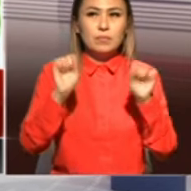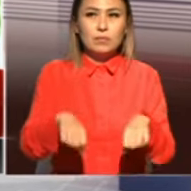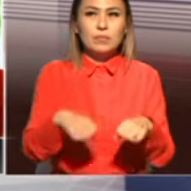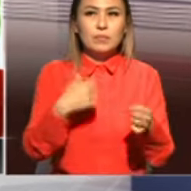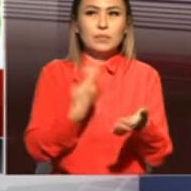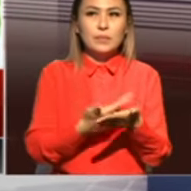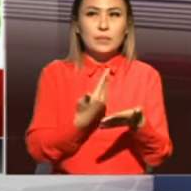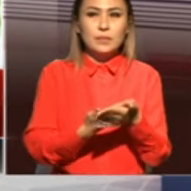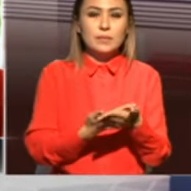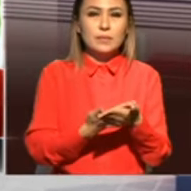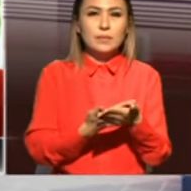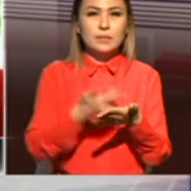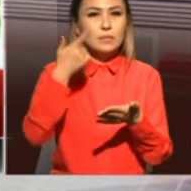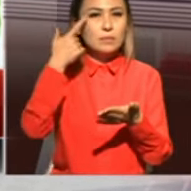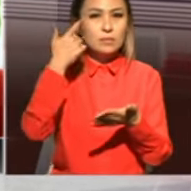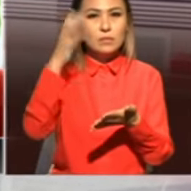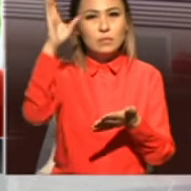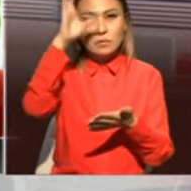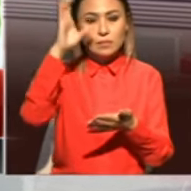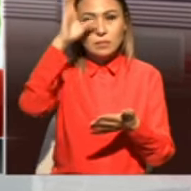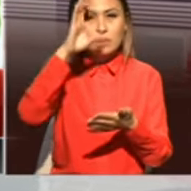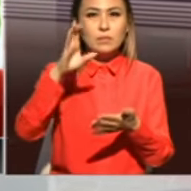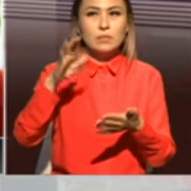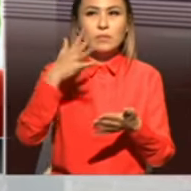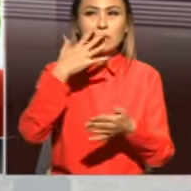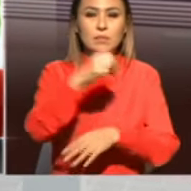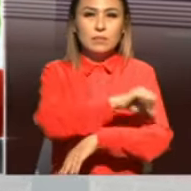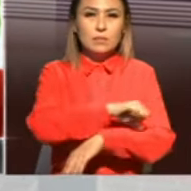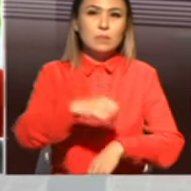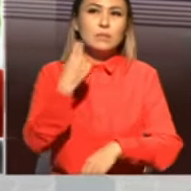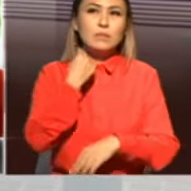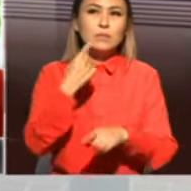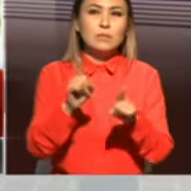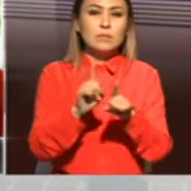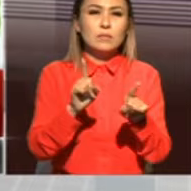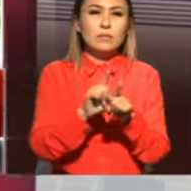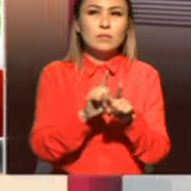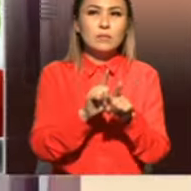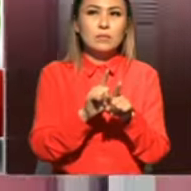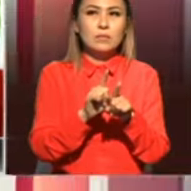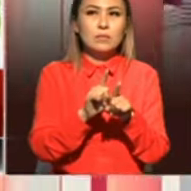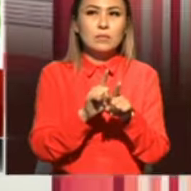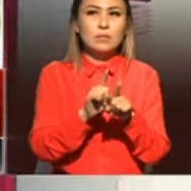Мысалы, Қырғызстан мен Өзбекстанның сыртқы қарызын алатын болсақ, олардың қарыздары